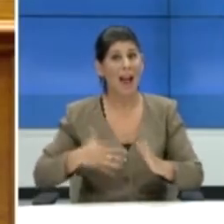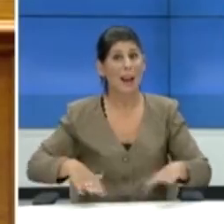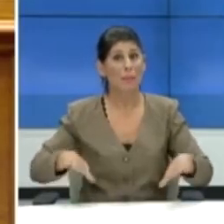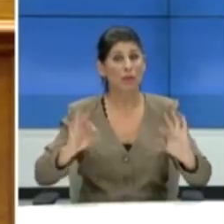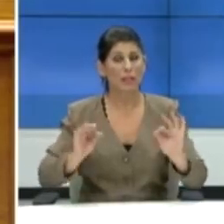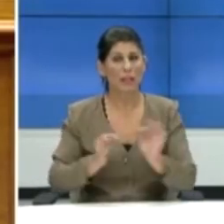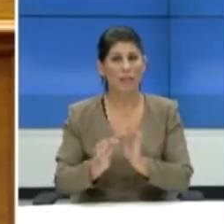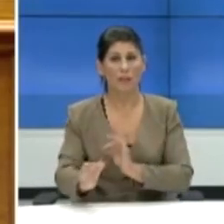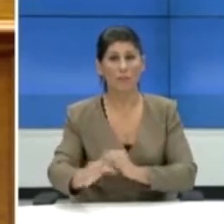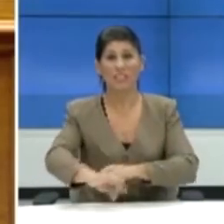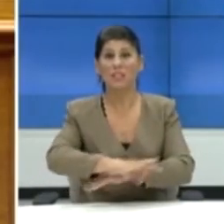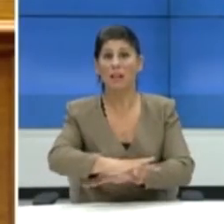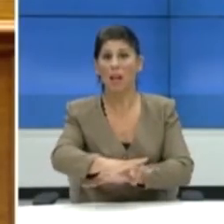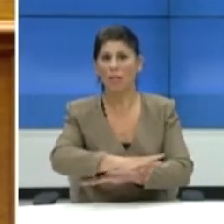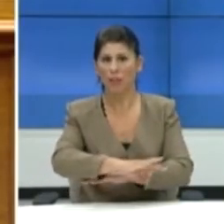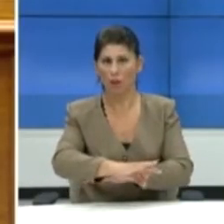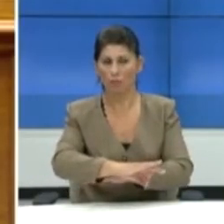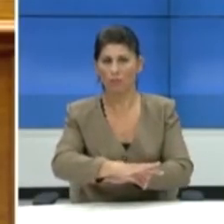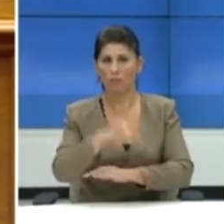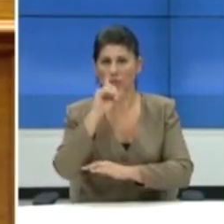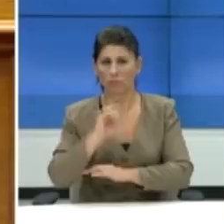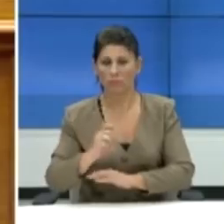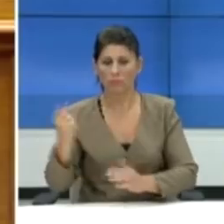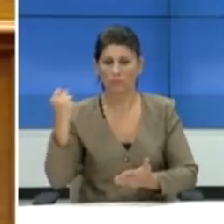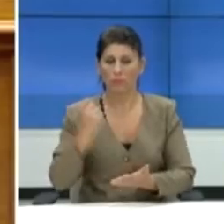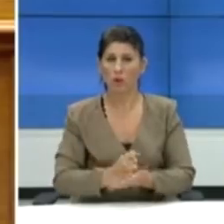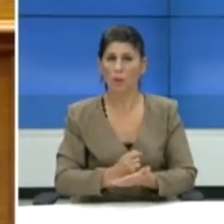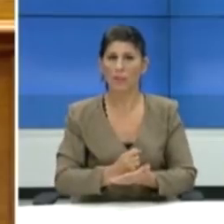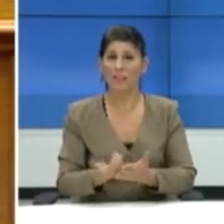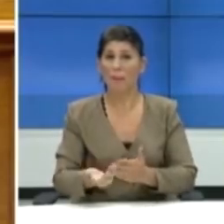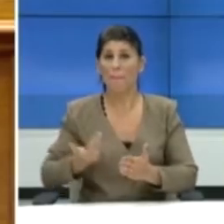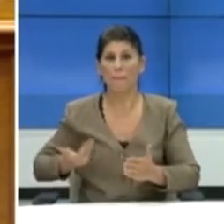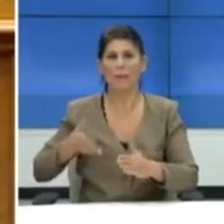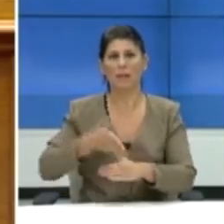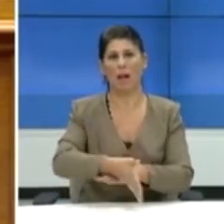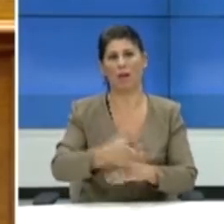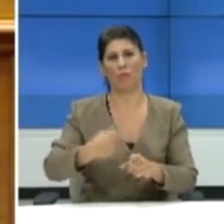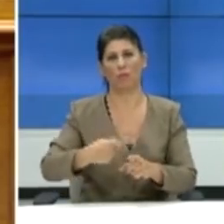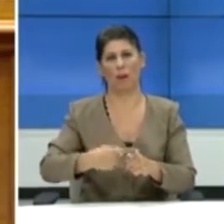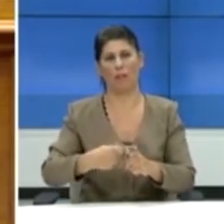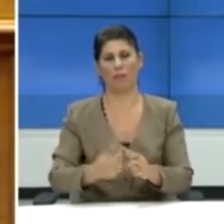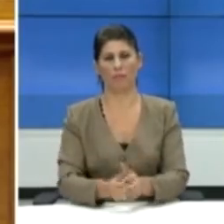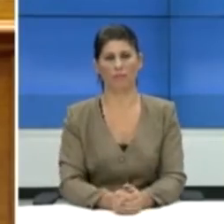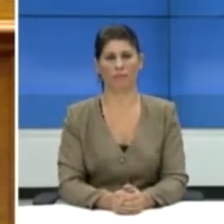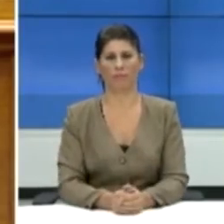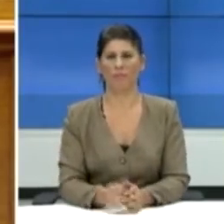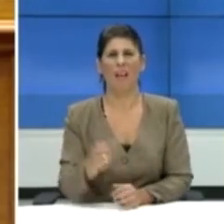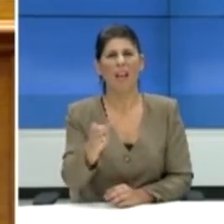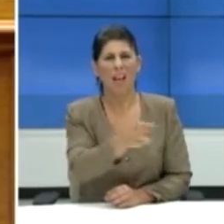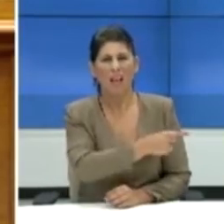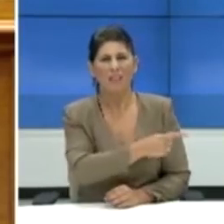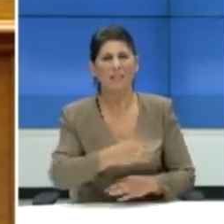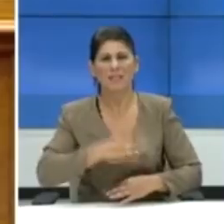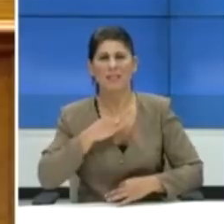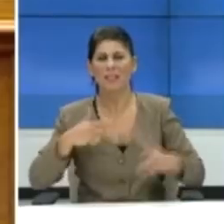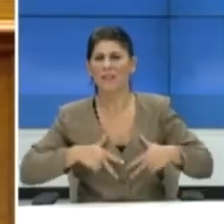αρχή εφαρμόζατε σχέδιο που να απαιτεί πιστοποιητικό πριν την είσοδο στη χώρα. Εσείς όμως, κύριοι της